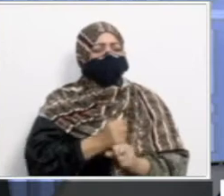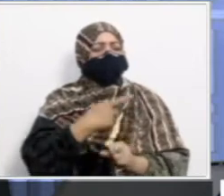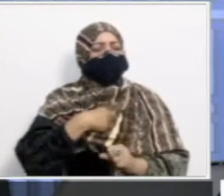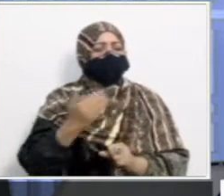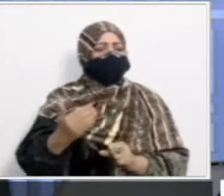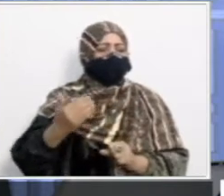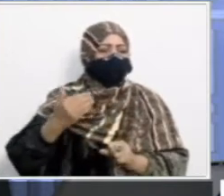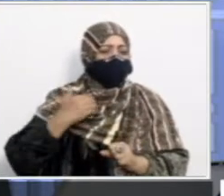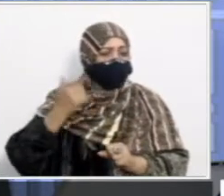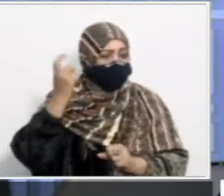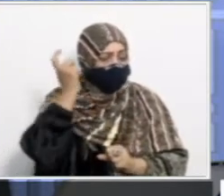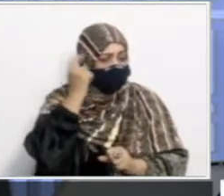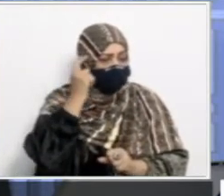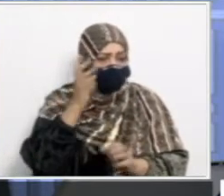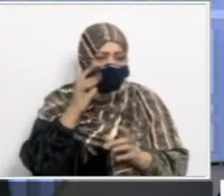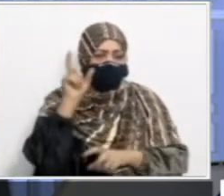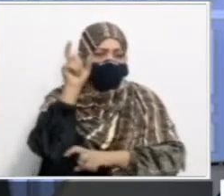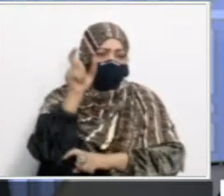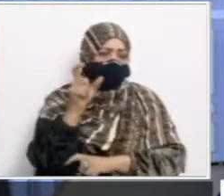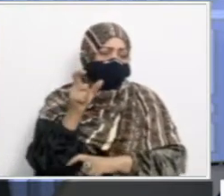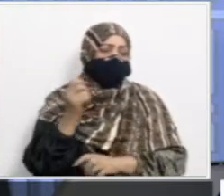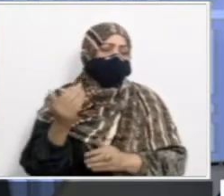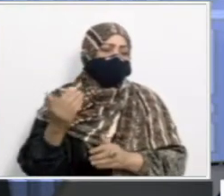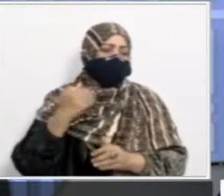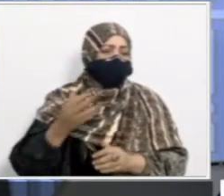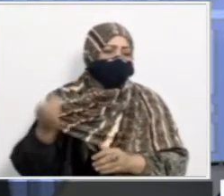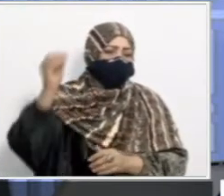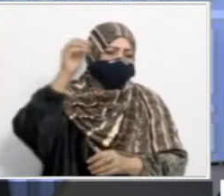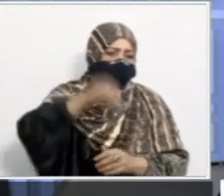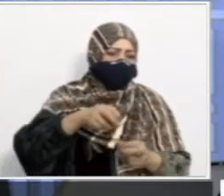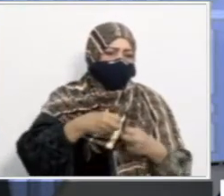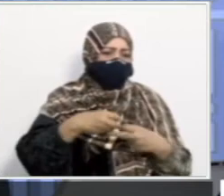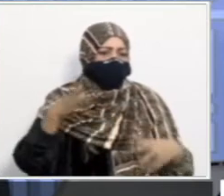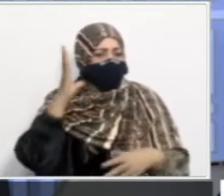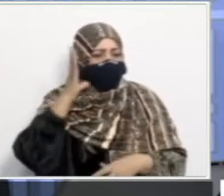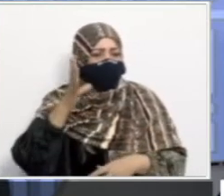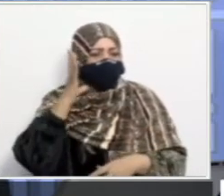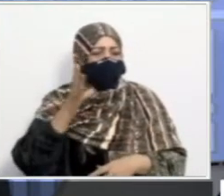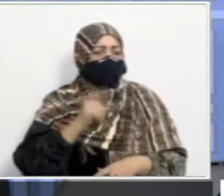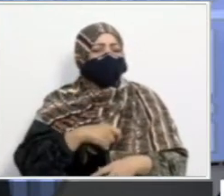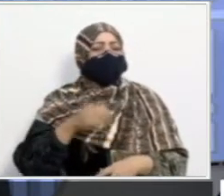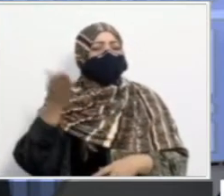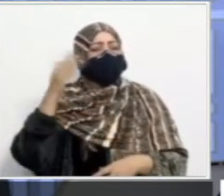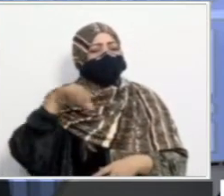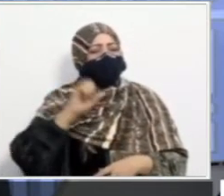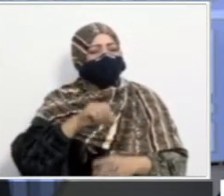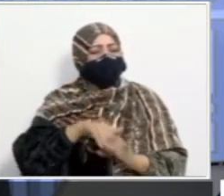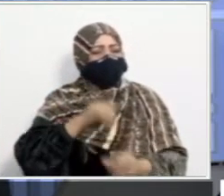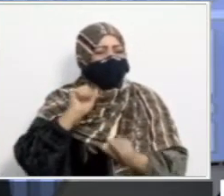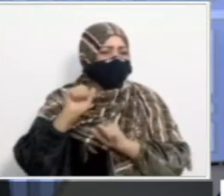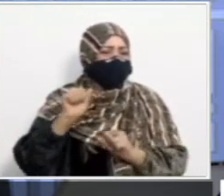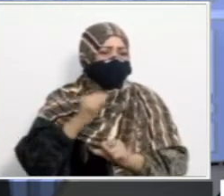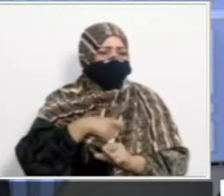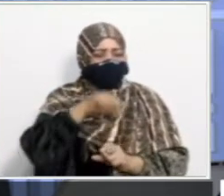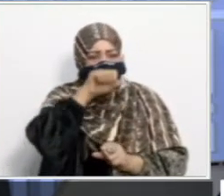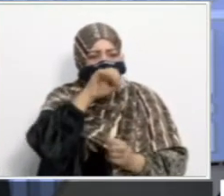فاتكم فأتموا، وهذه الرواية في صحيح البخاري. أيضا في صحيح البخاري وما أدركتم فصلوا وما فاتكم